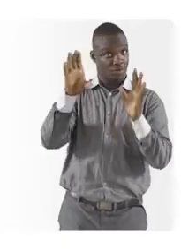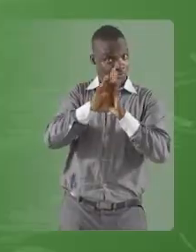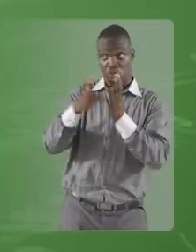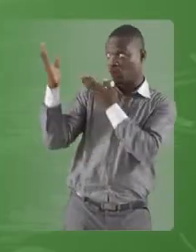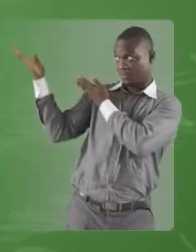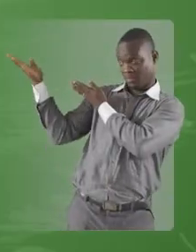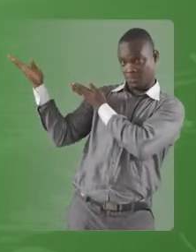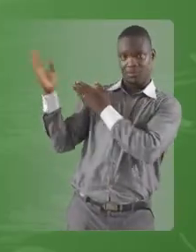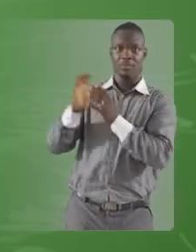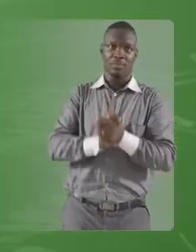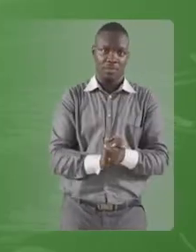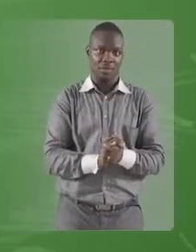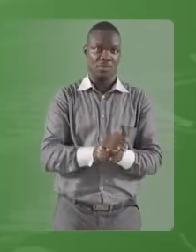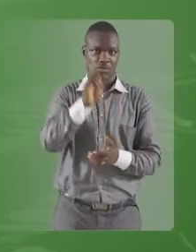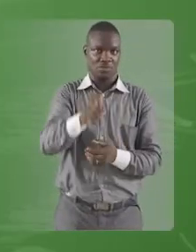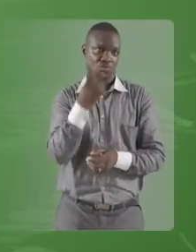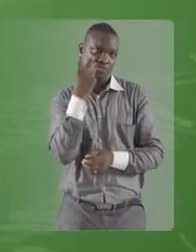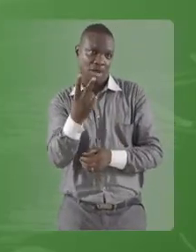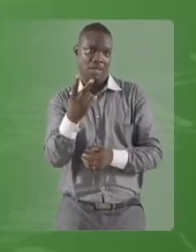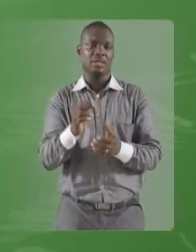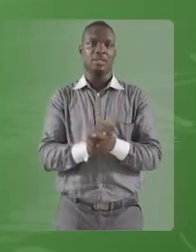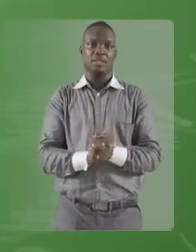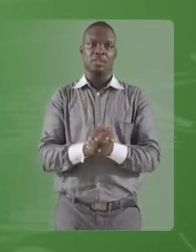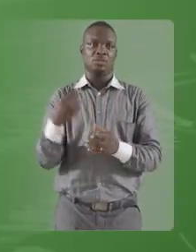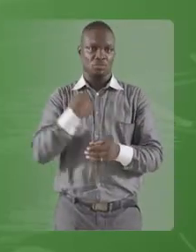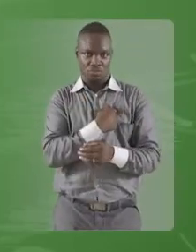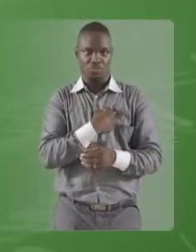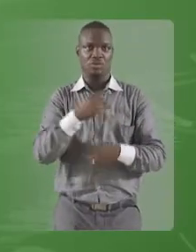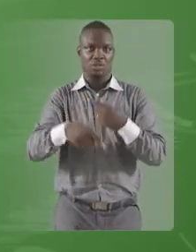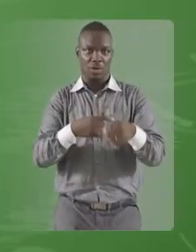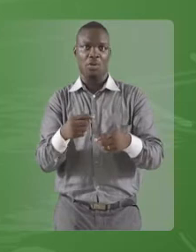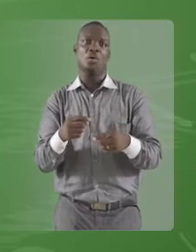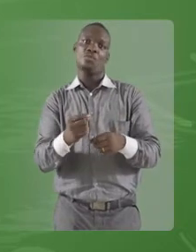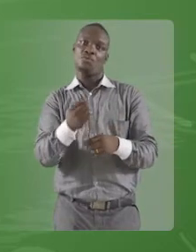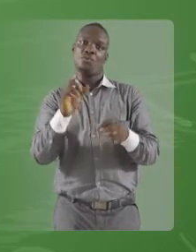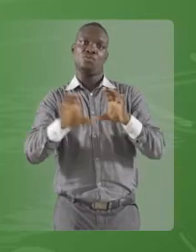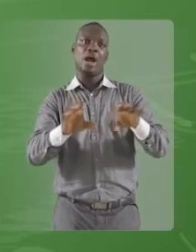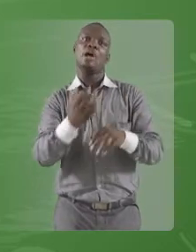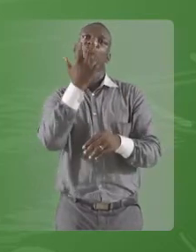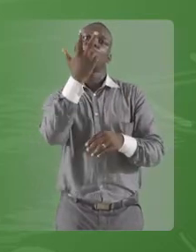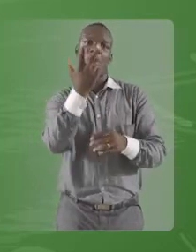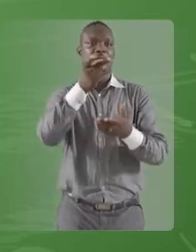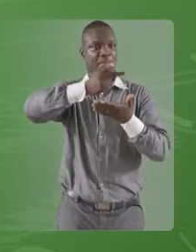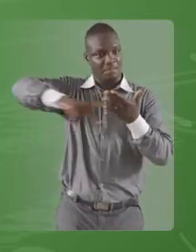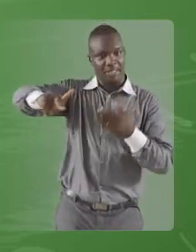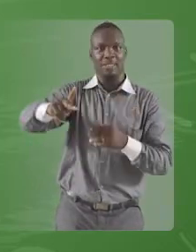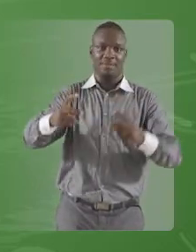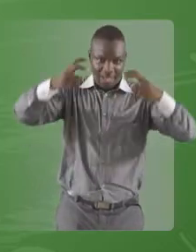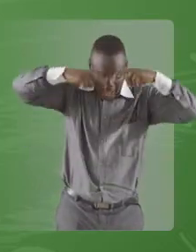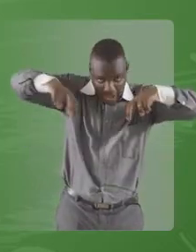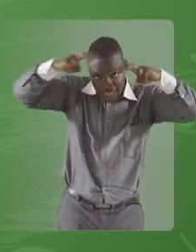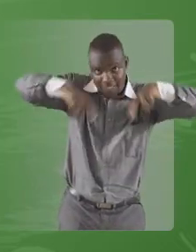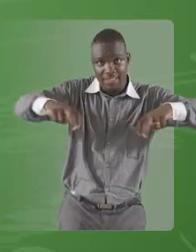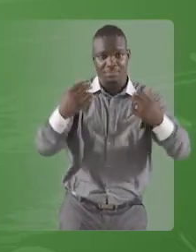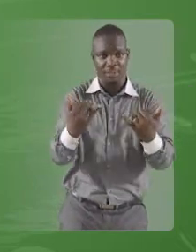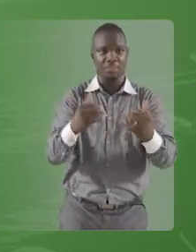pistil. Bien, après le résultat, nous passons à l'étape 3 qui est l'analyse. Donc, vous notez petit 3,